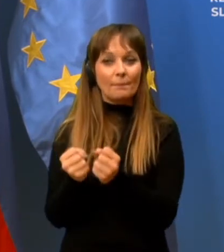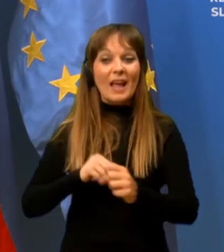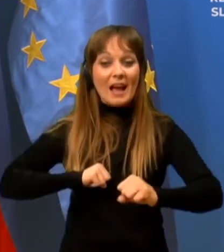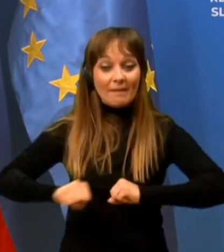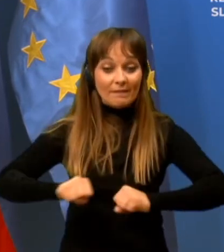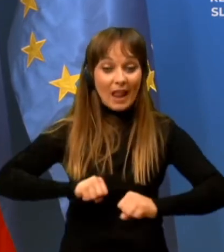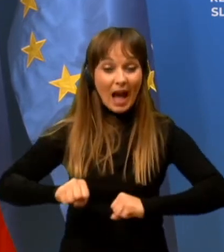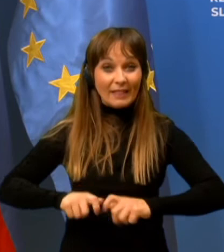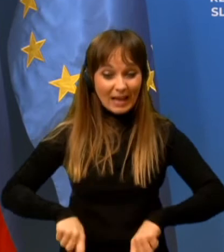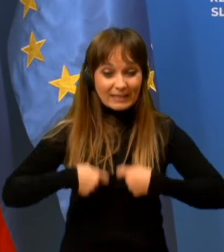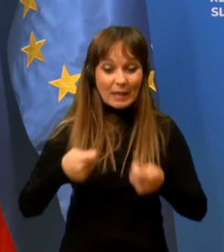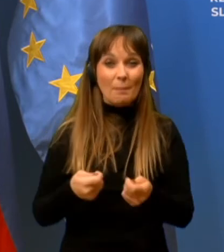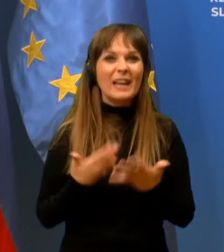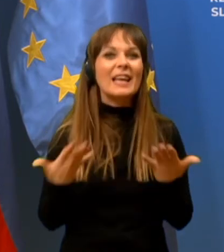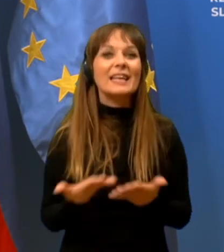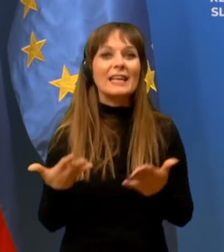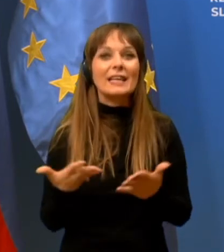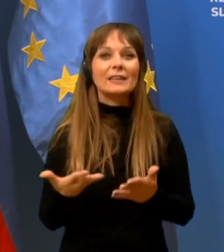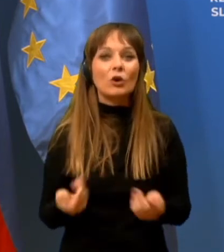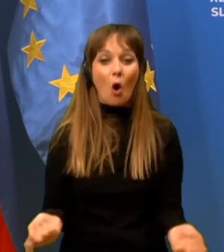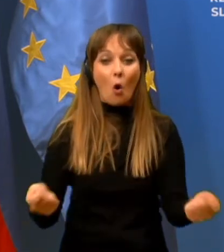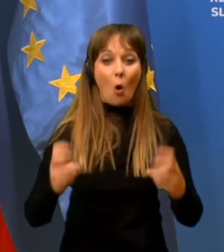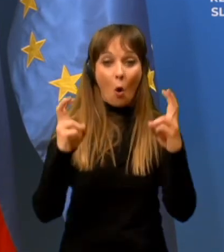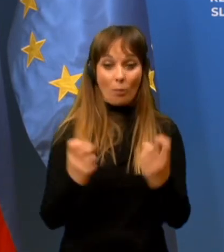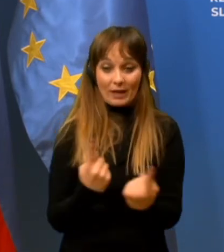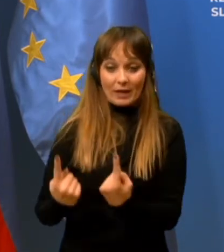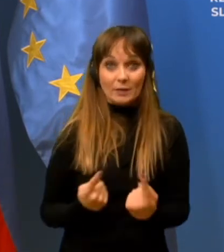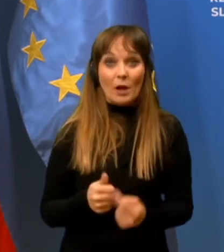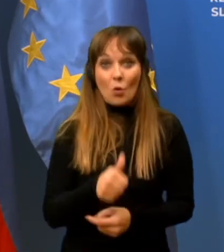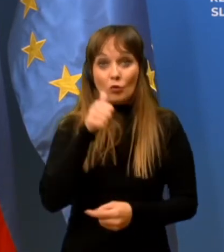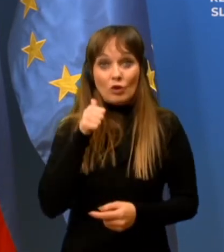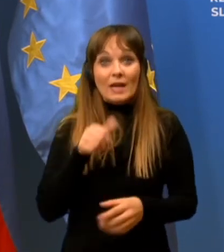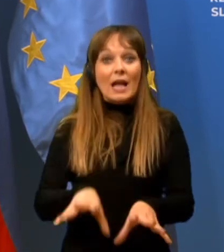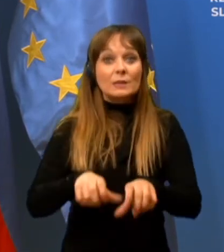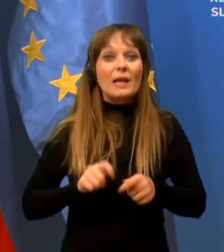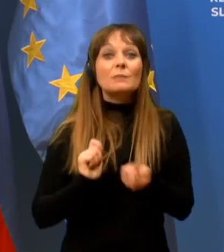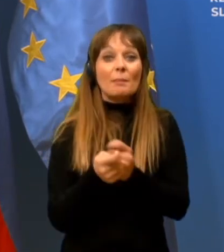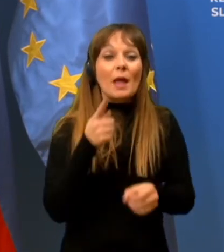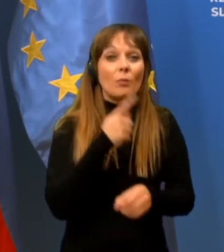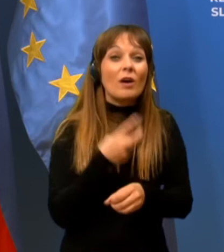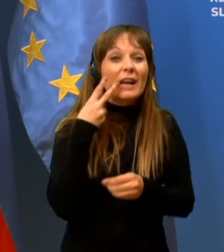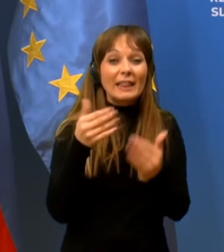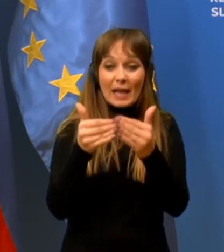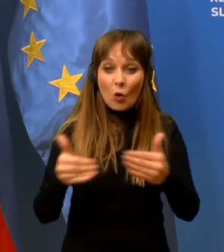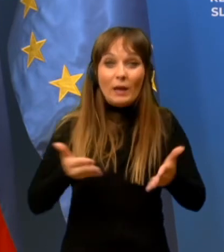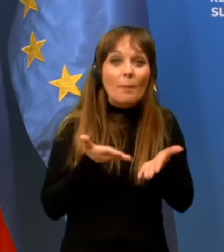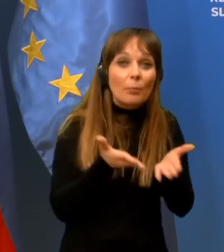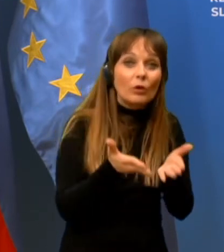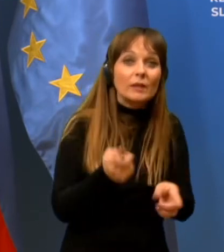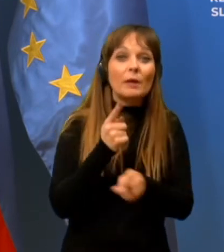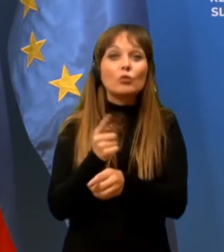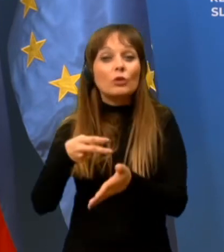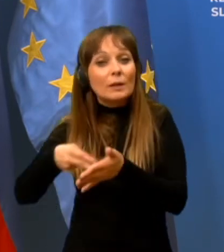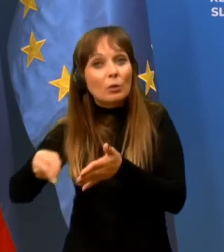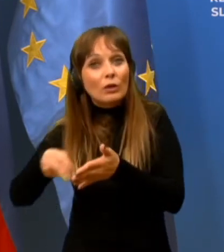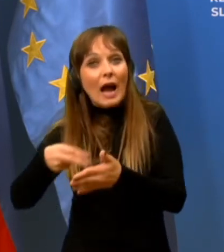Vlada je z namenom čimprejšnjega obvladovanja razmer včeraj sprejela spremembe odloka glede omejitev ponudbe ter prodaje blaga